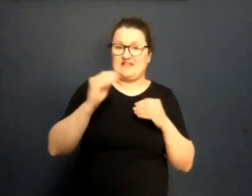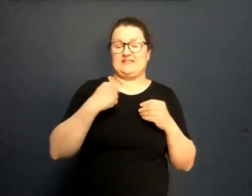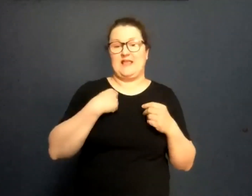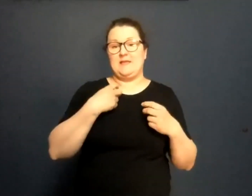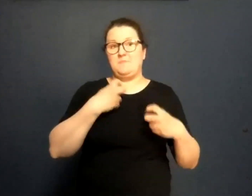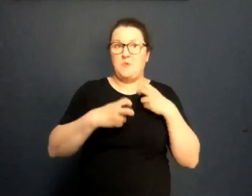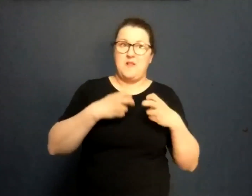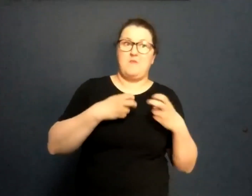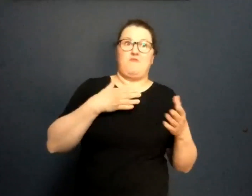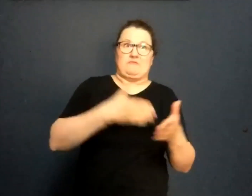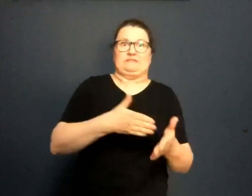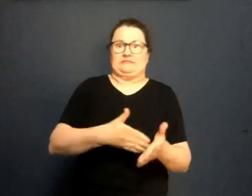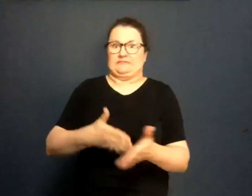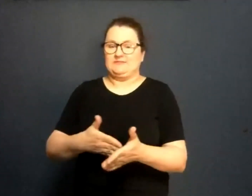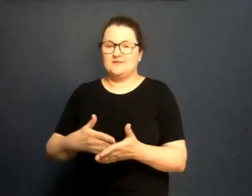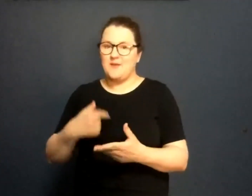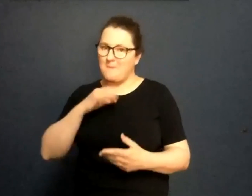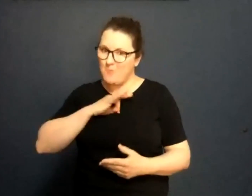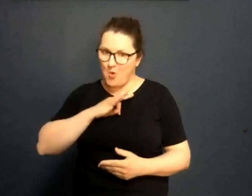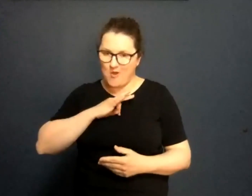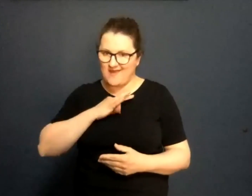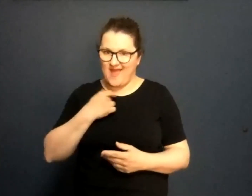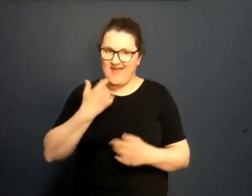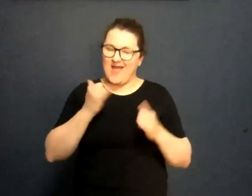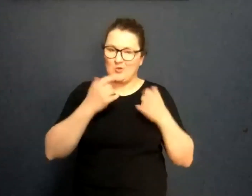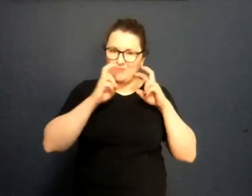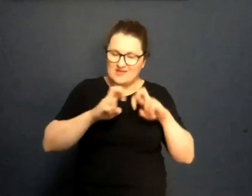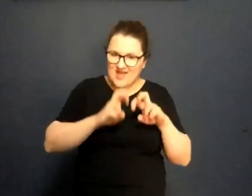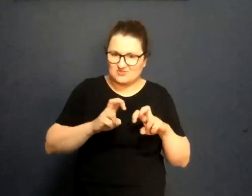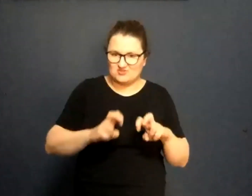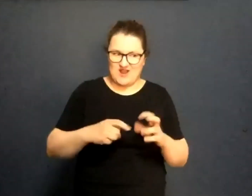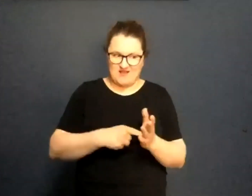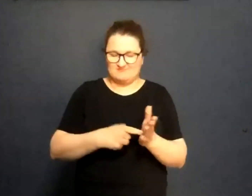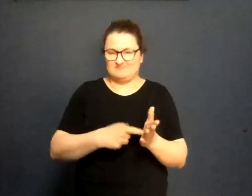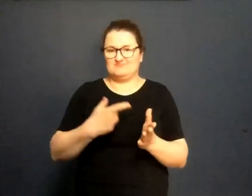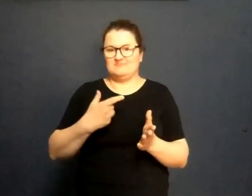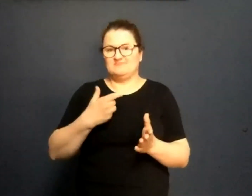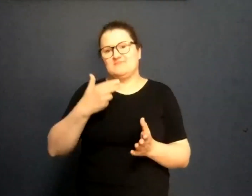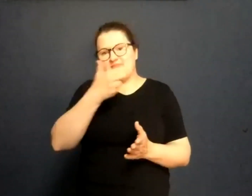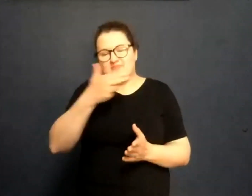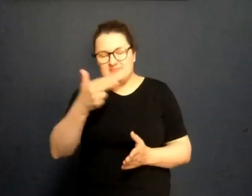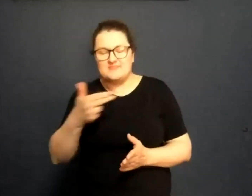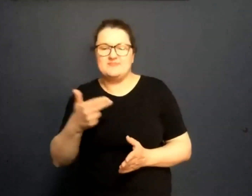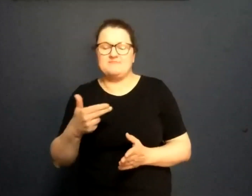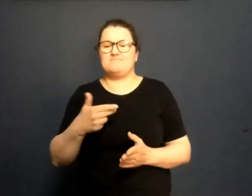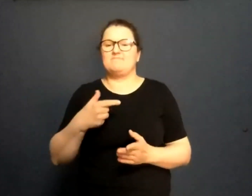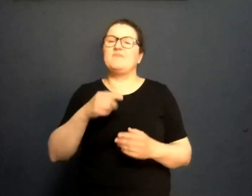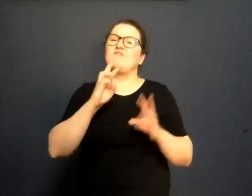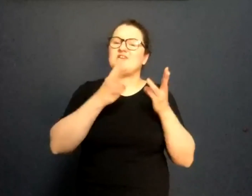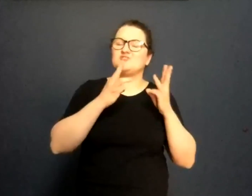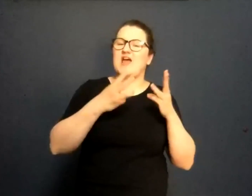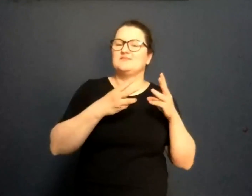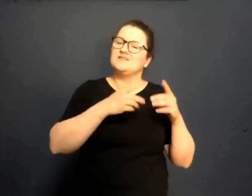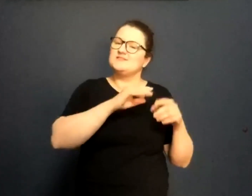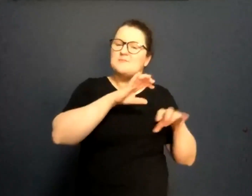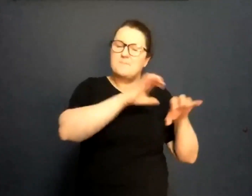badaczka, podchodząc do tych tematów, chociażby na tych warsztatach z mapowaniem, niż w rzeczywistości